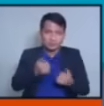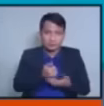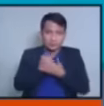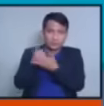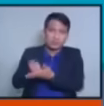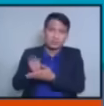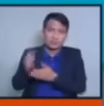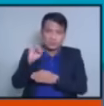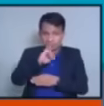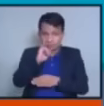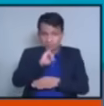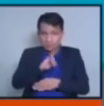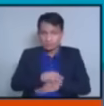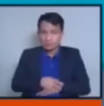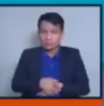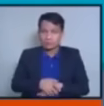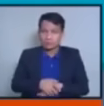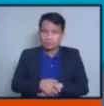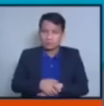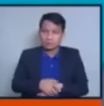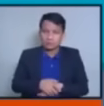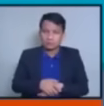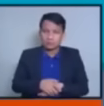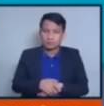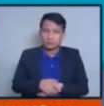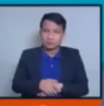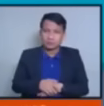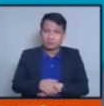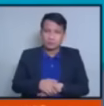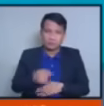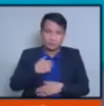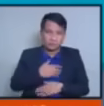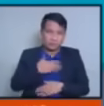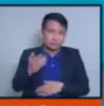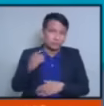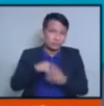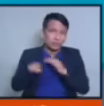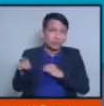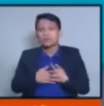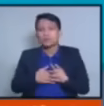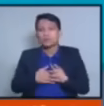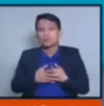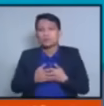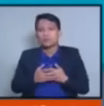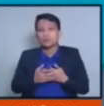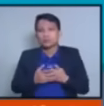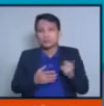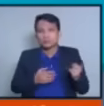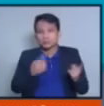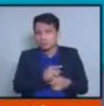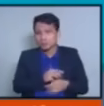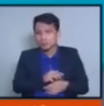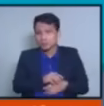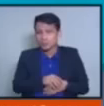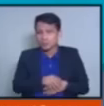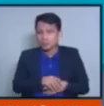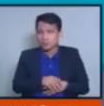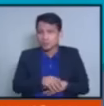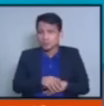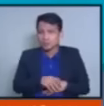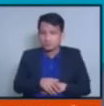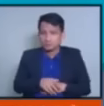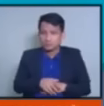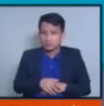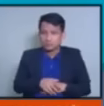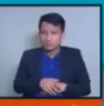Iloilo? Hindi po, sir. Ako po yung kusang umalis kasi nga po, sabi niya sa akin, papatayin kita